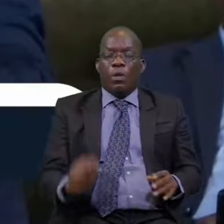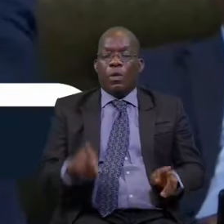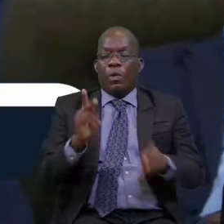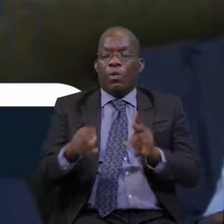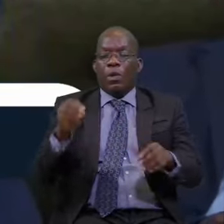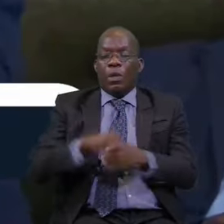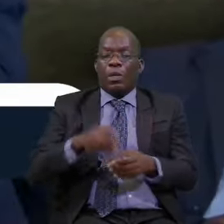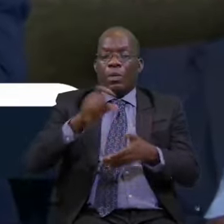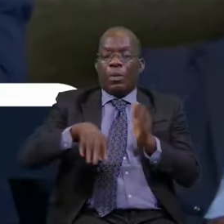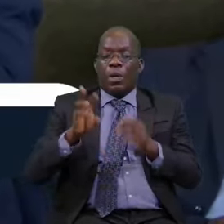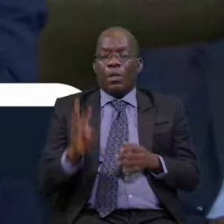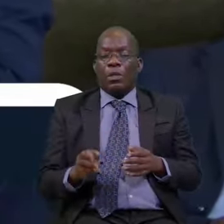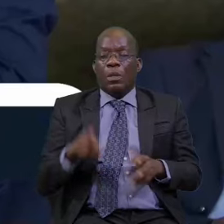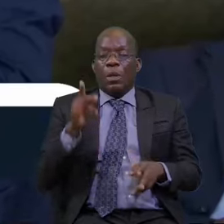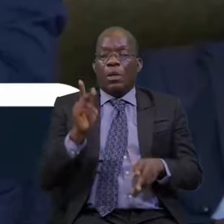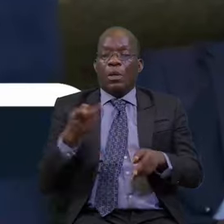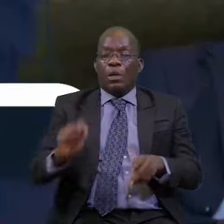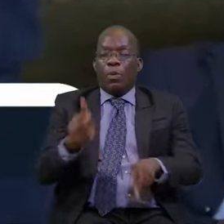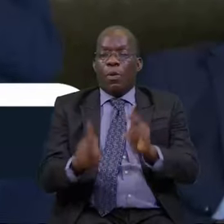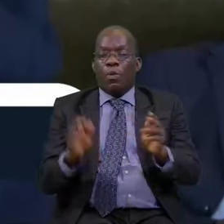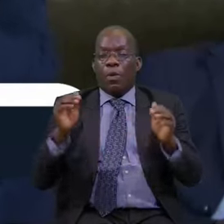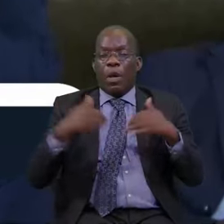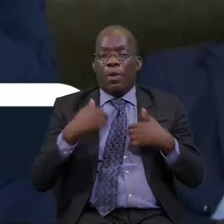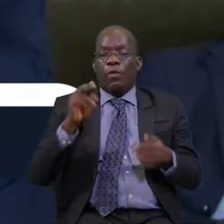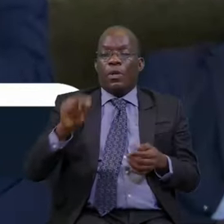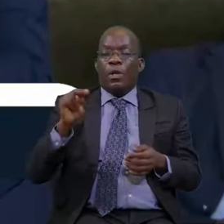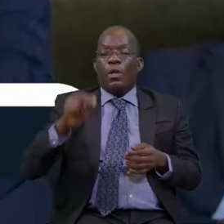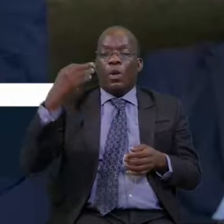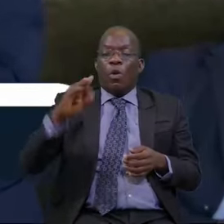6, les gens avaient besoin